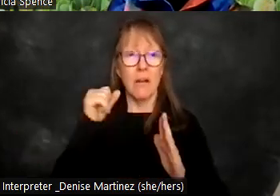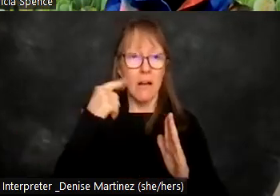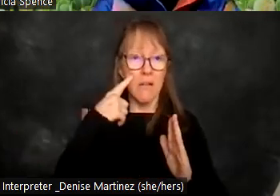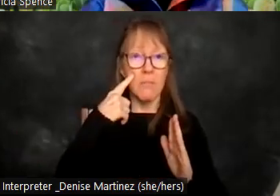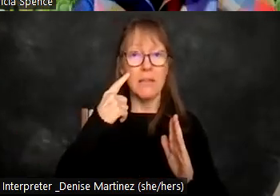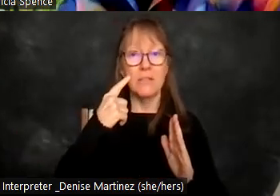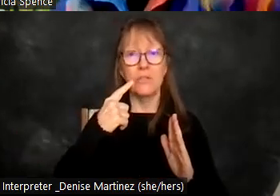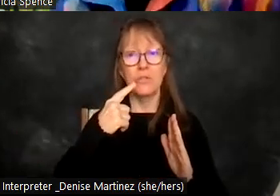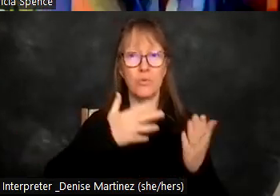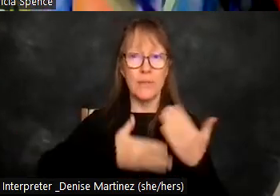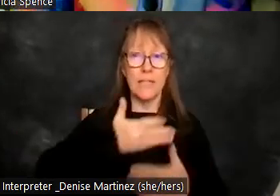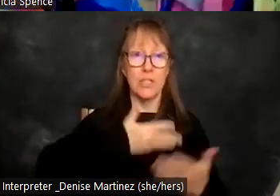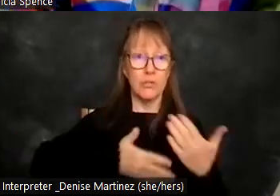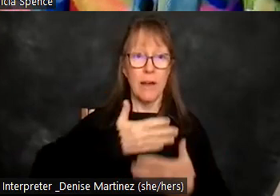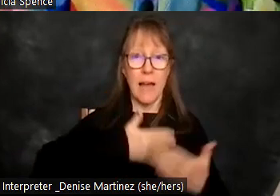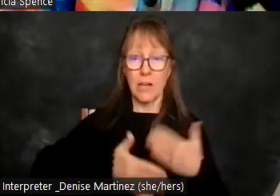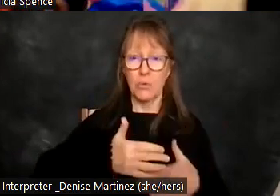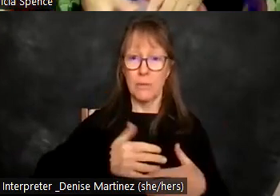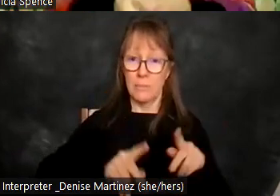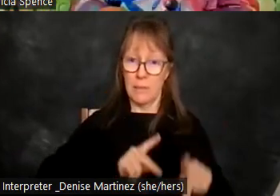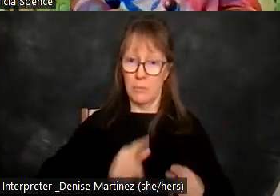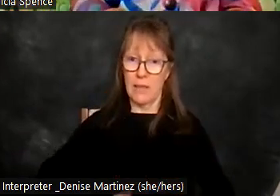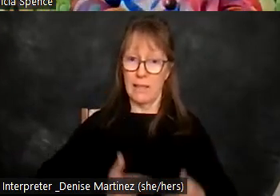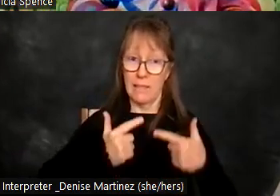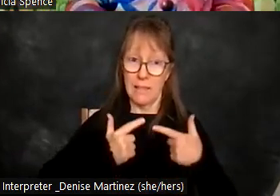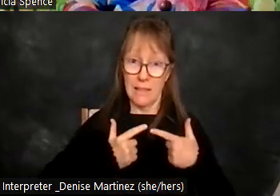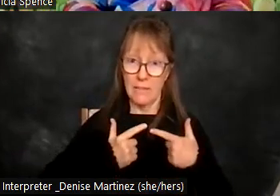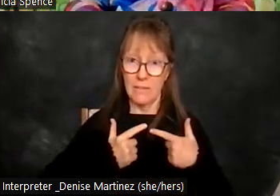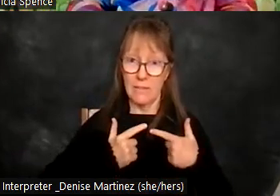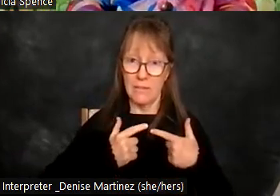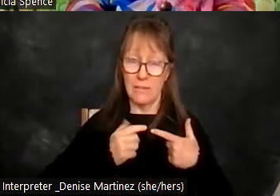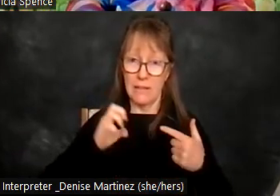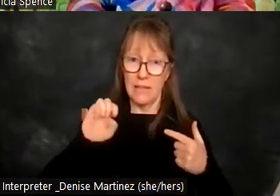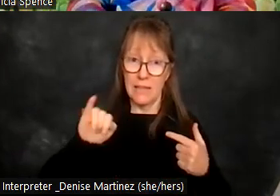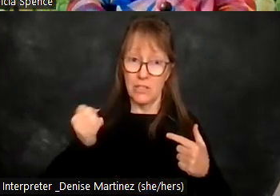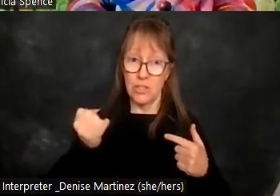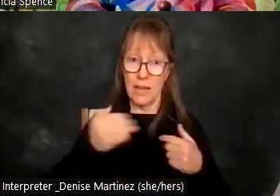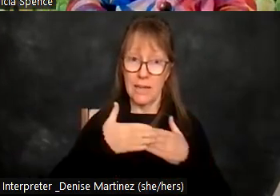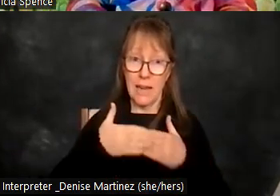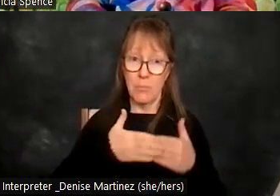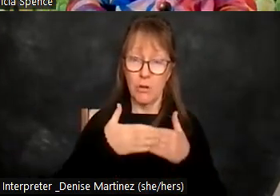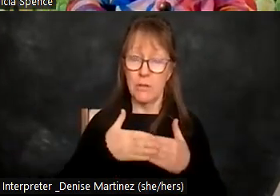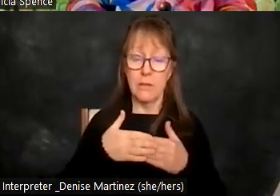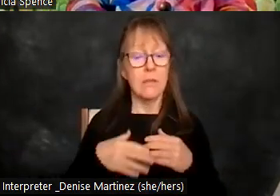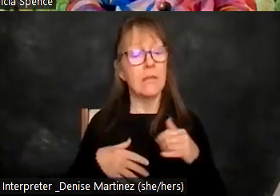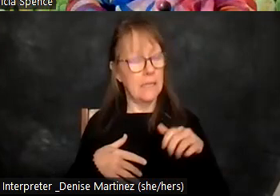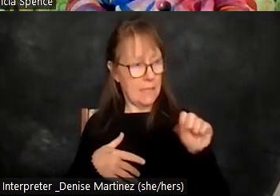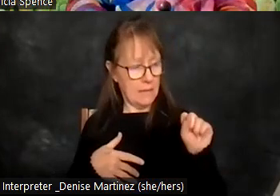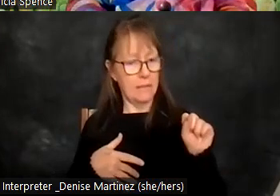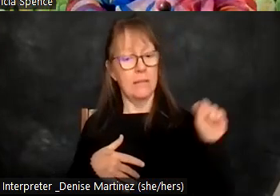interactionner avec les résidents, monde qui fait partie de la catégorie